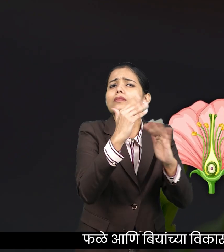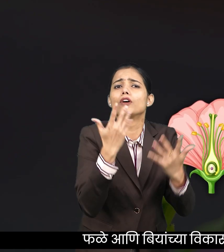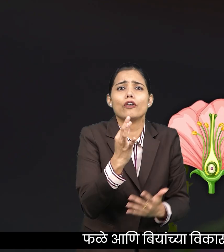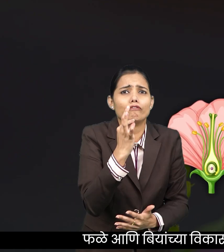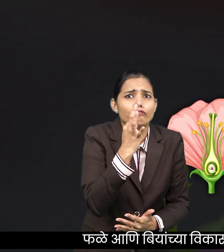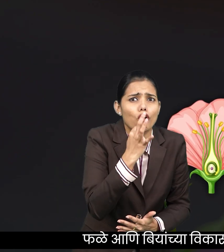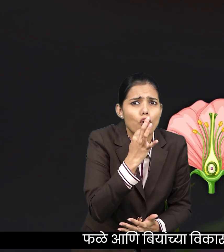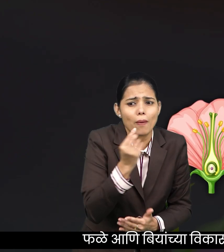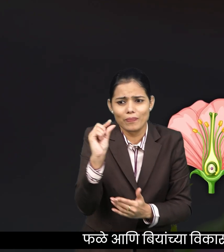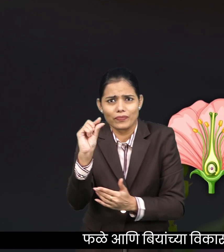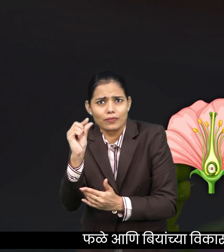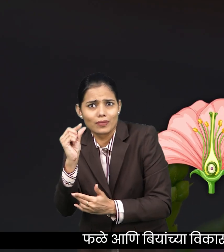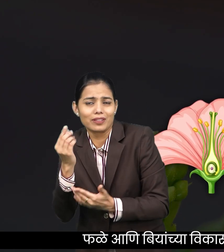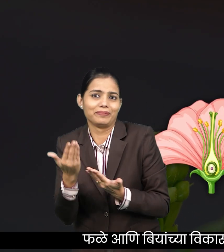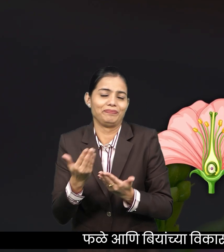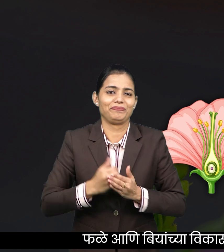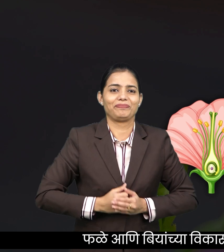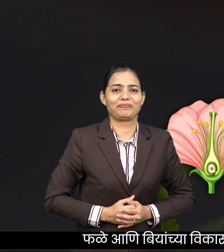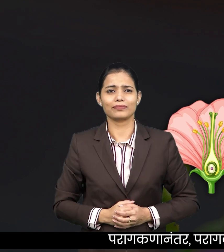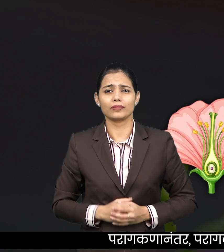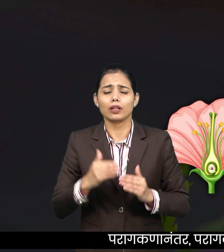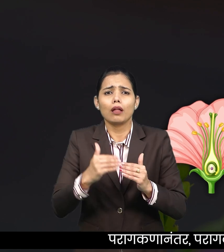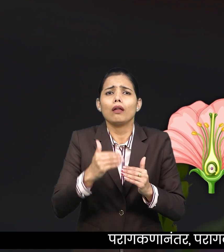पहिली महत्वाची पायरी आहे।